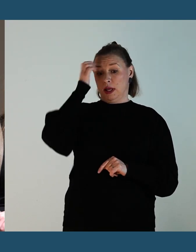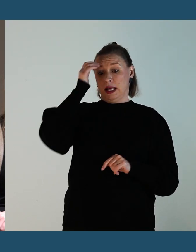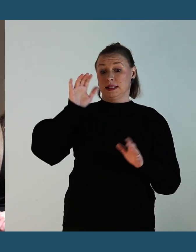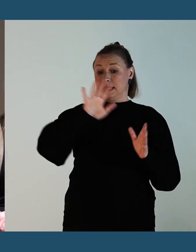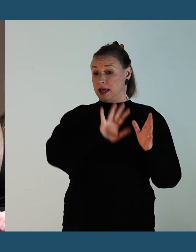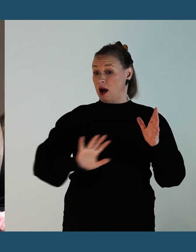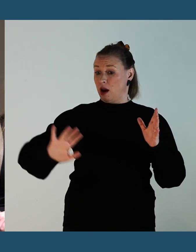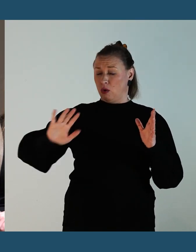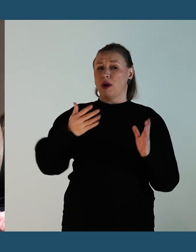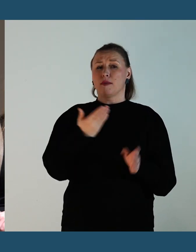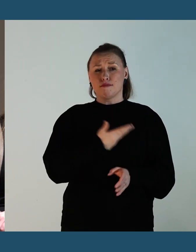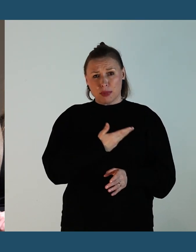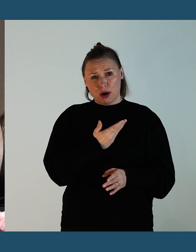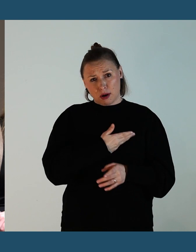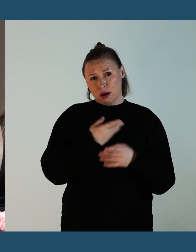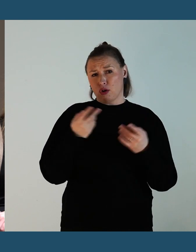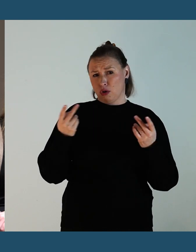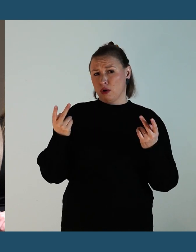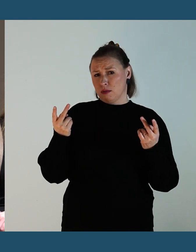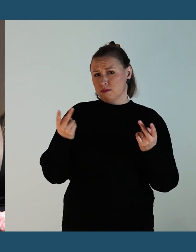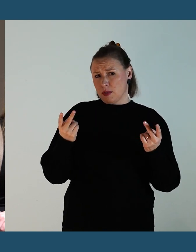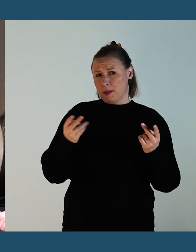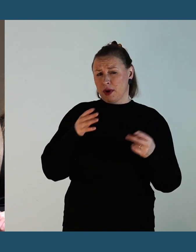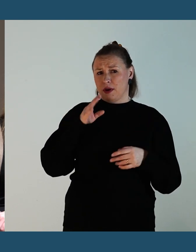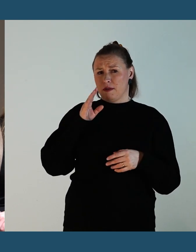kuin tämmöisiä vanhoja